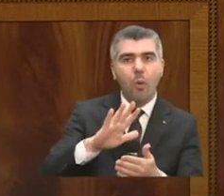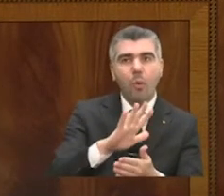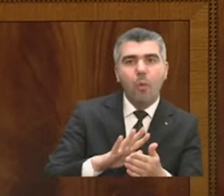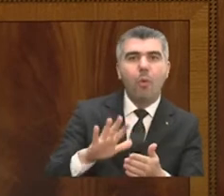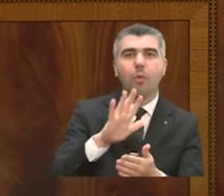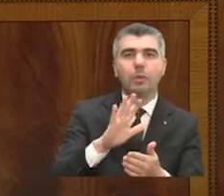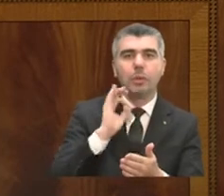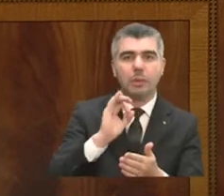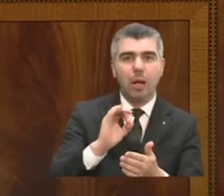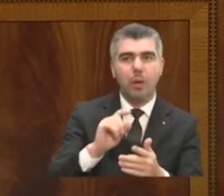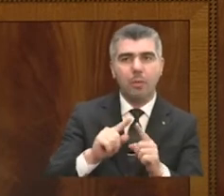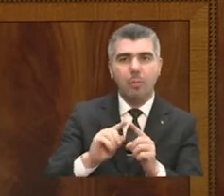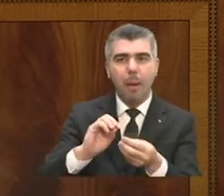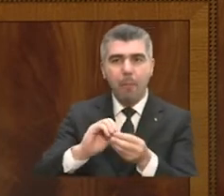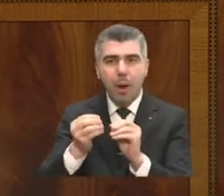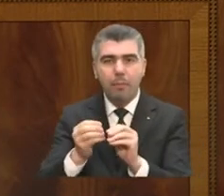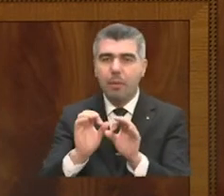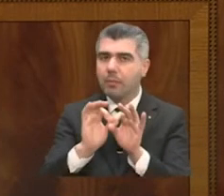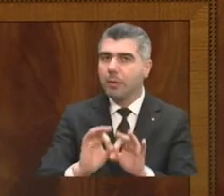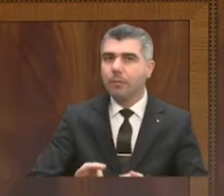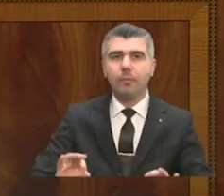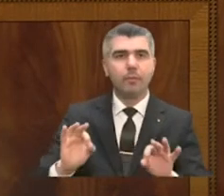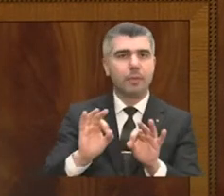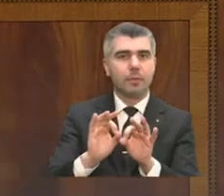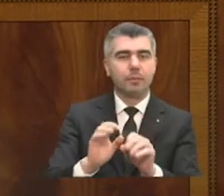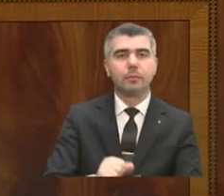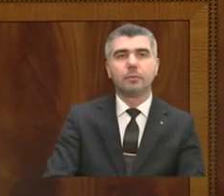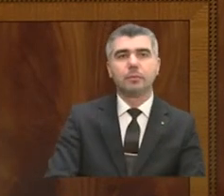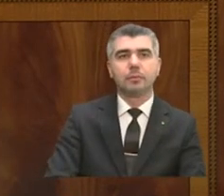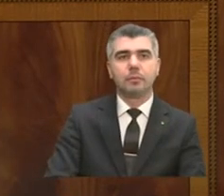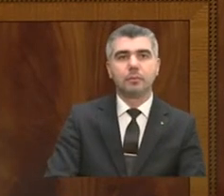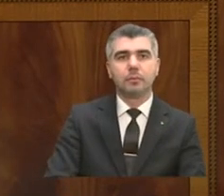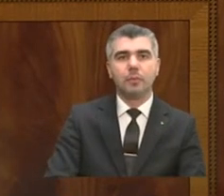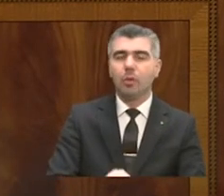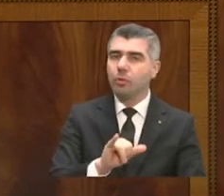que notre pays puisse